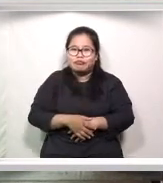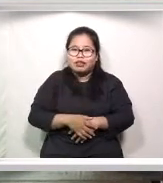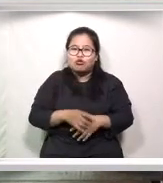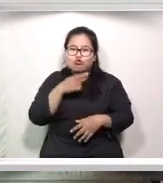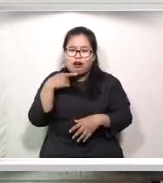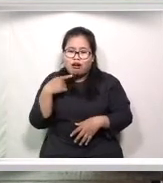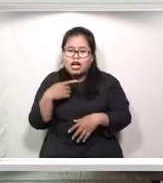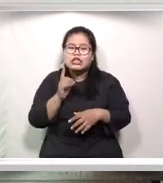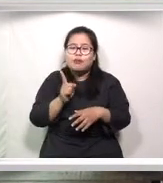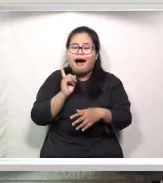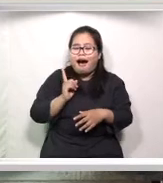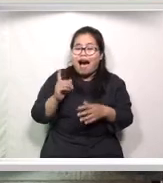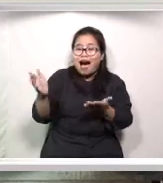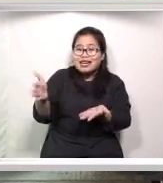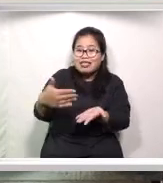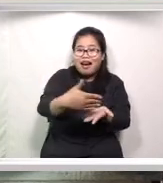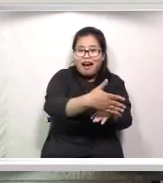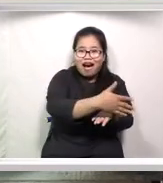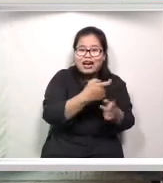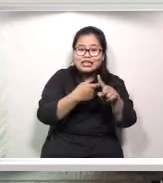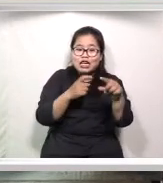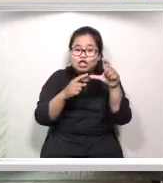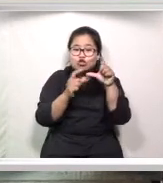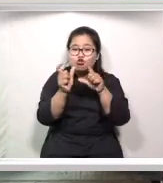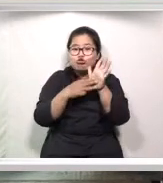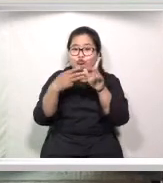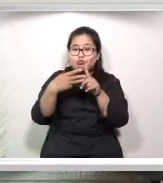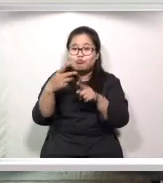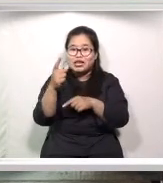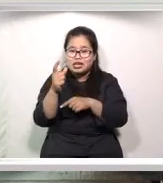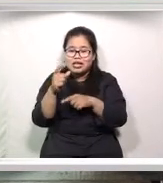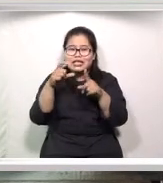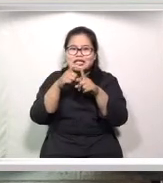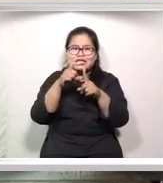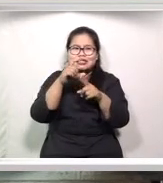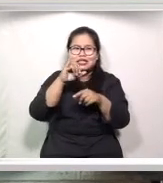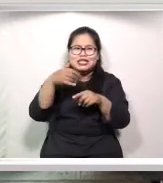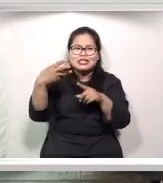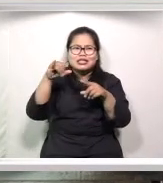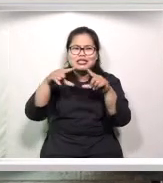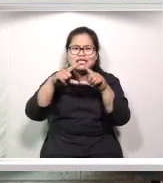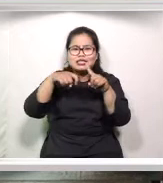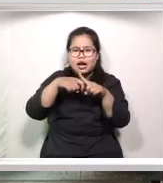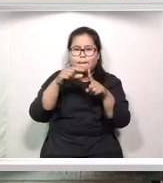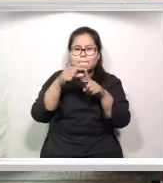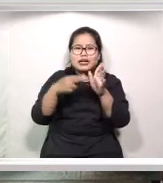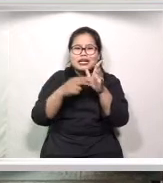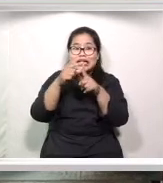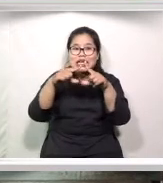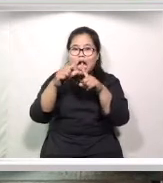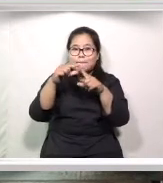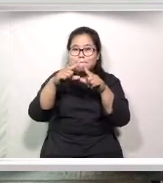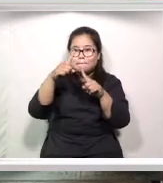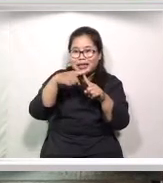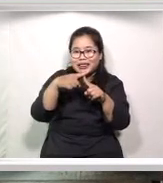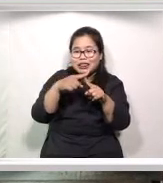Berdasarkan data dari sumber yang ada, yaitu dari Jejak Pendapat Harian Kompas, tanggal 4 Juni